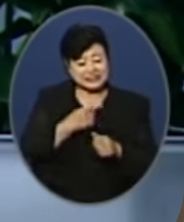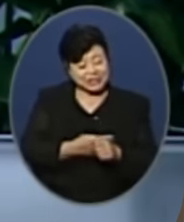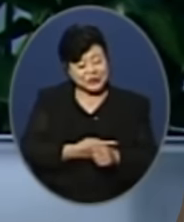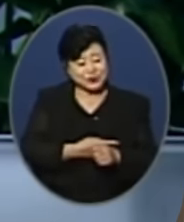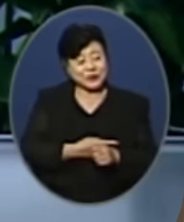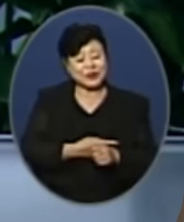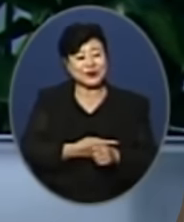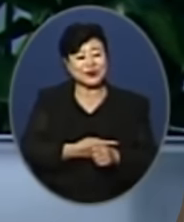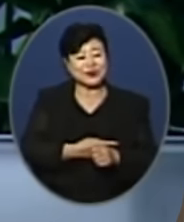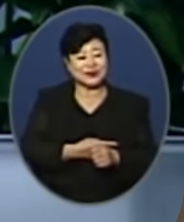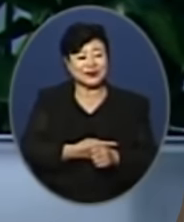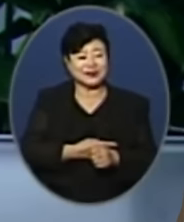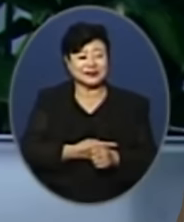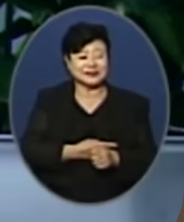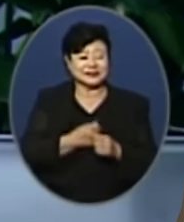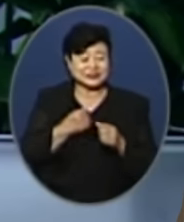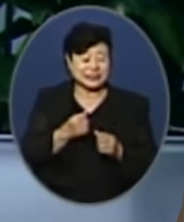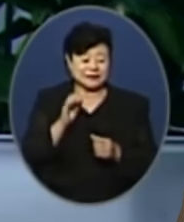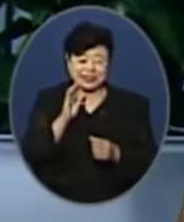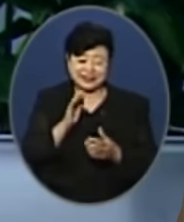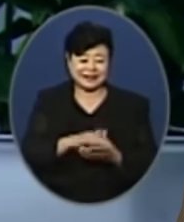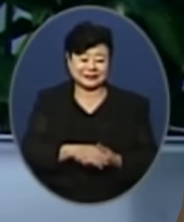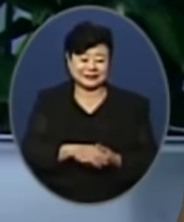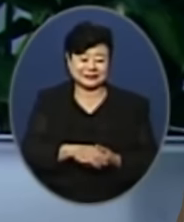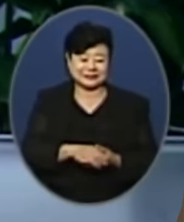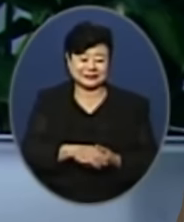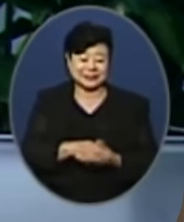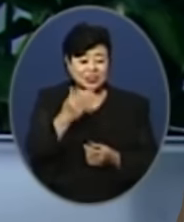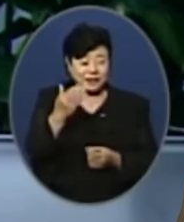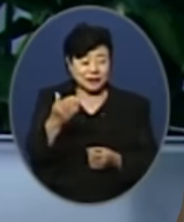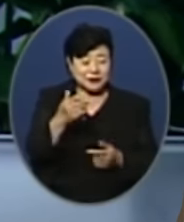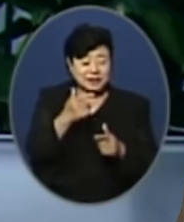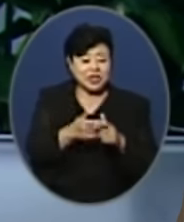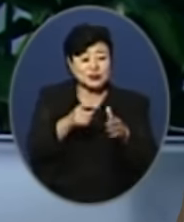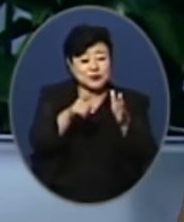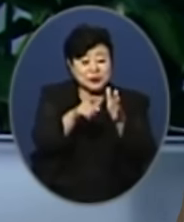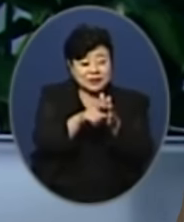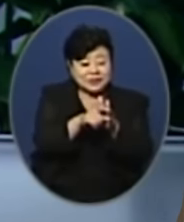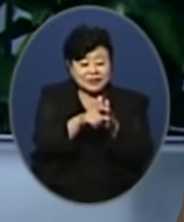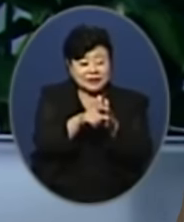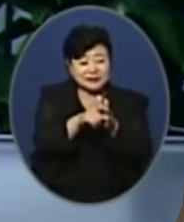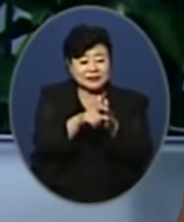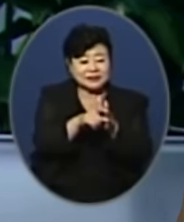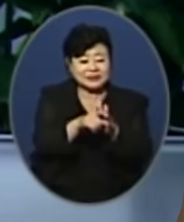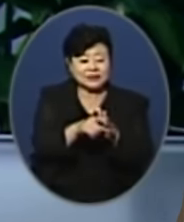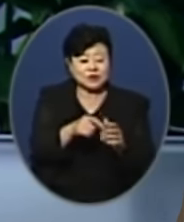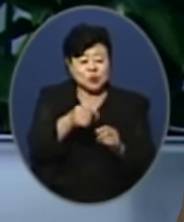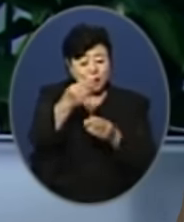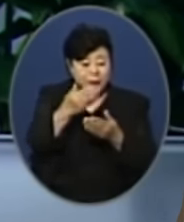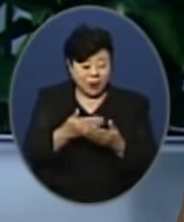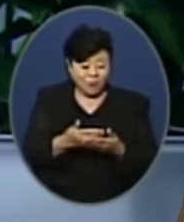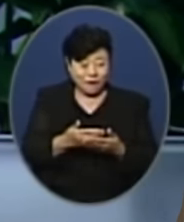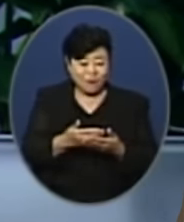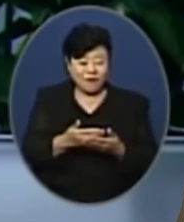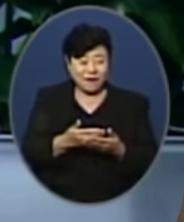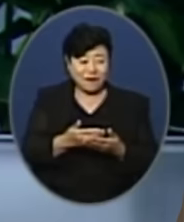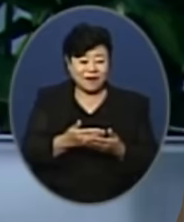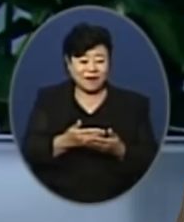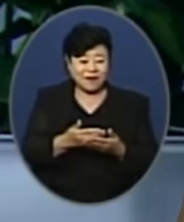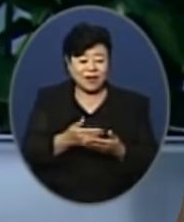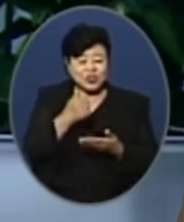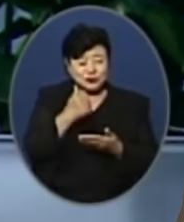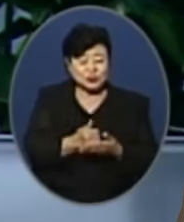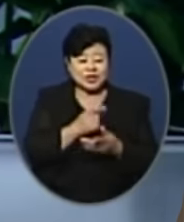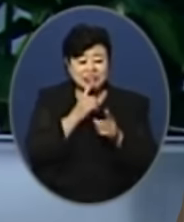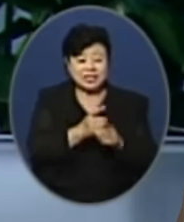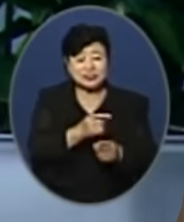자연적으로 사라진다고 생각하면 안 되는 것입니다. 여러분이 예수를 믿어서 구원을 받고